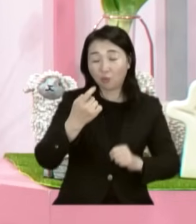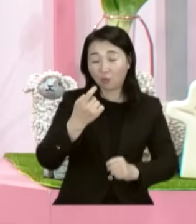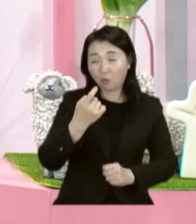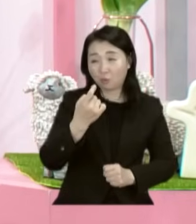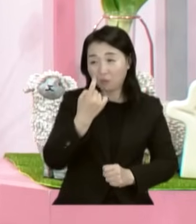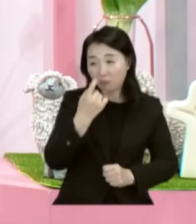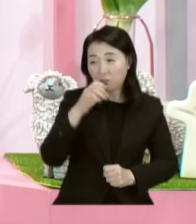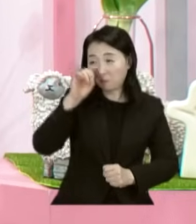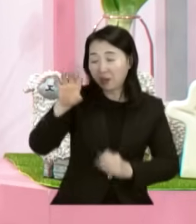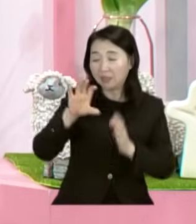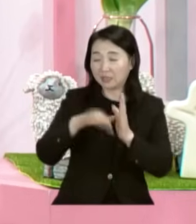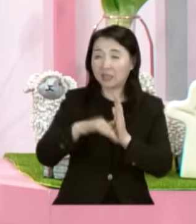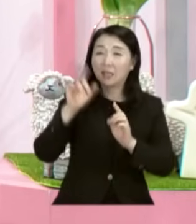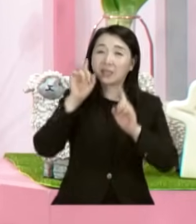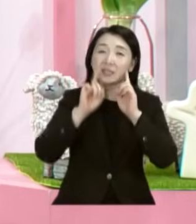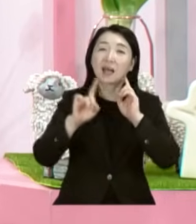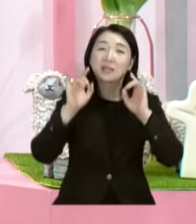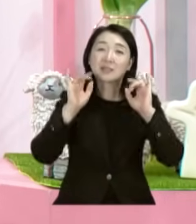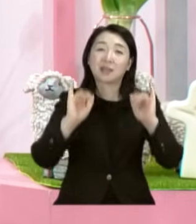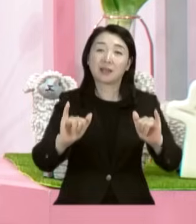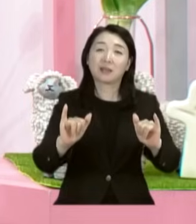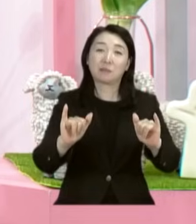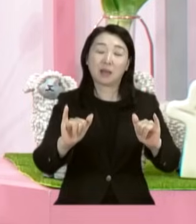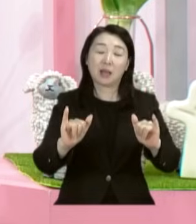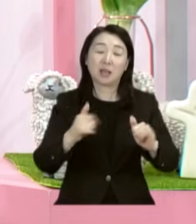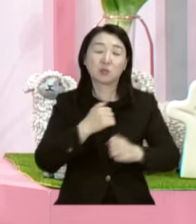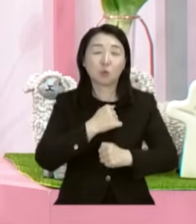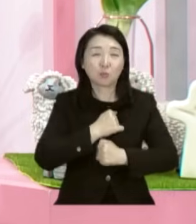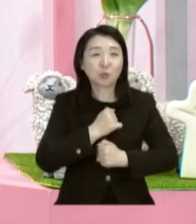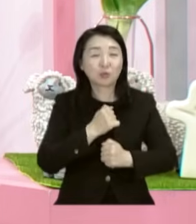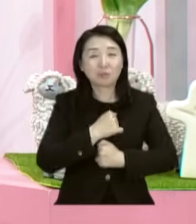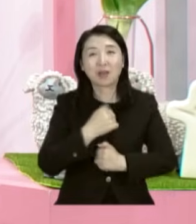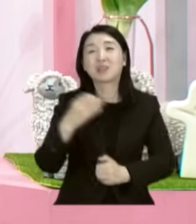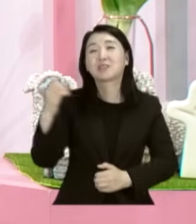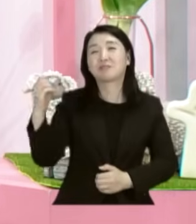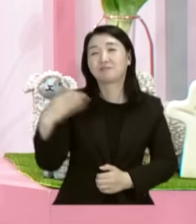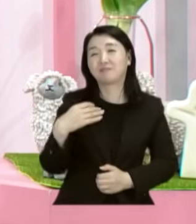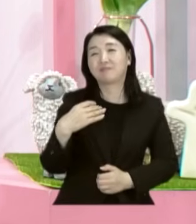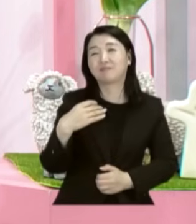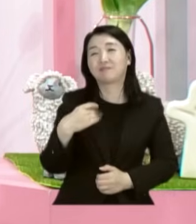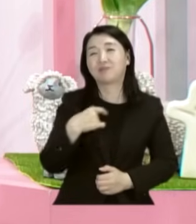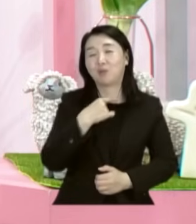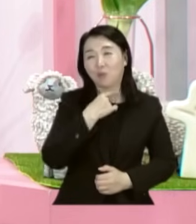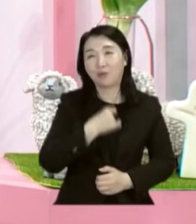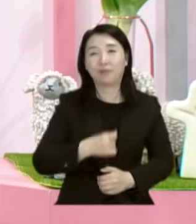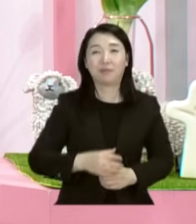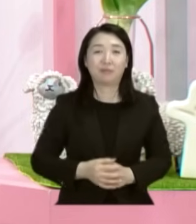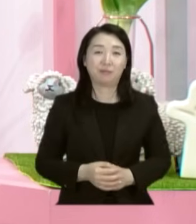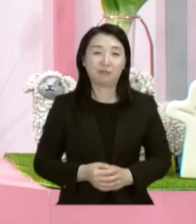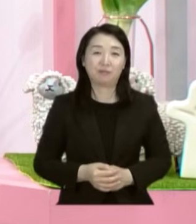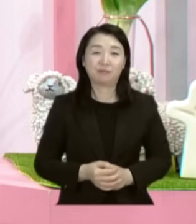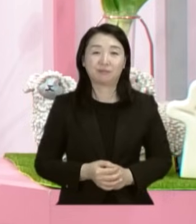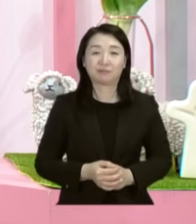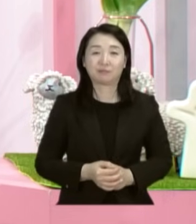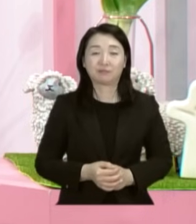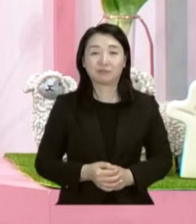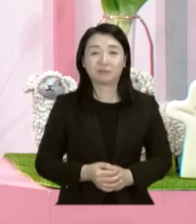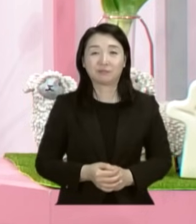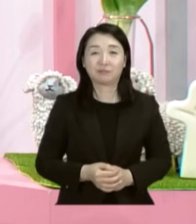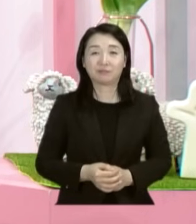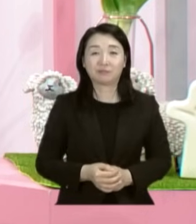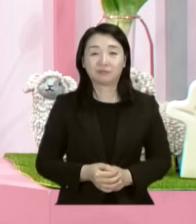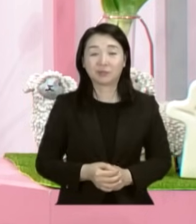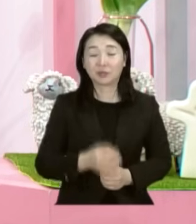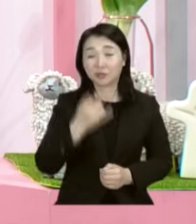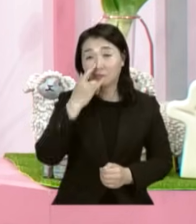한다고 할 때도 다칠까 봐 좀 덜했으면 하는 그런 부모님의 마음을 갖고 계셨거든요 그리고 이제 사실 부